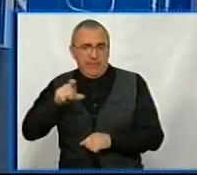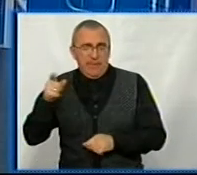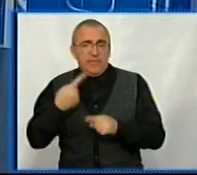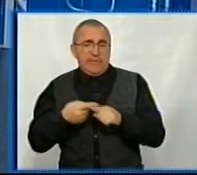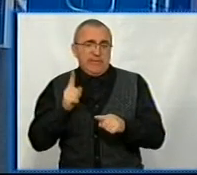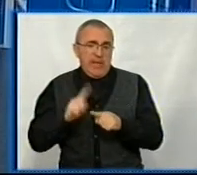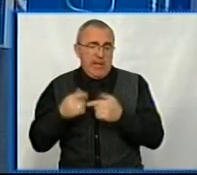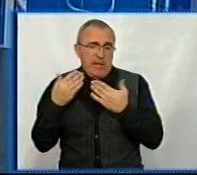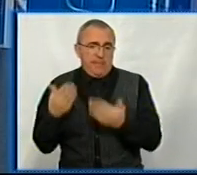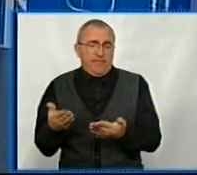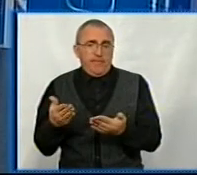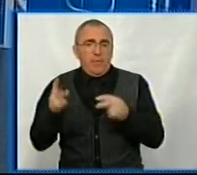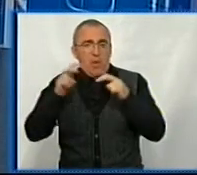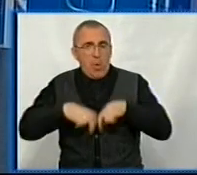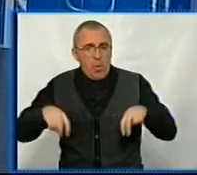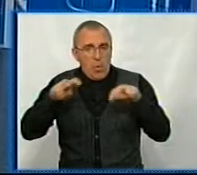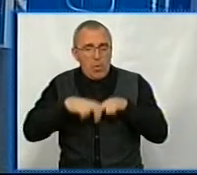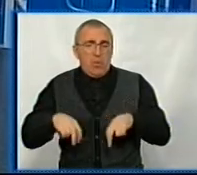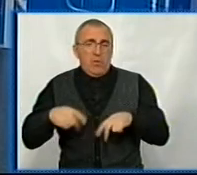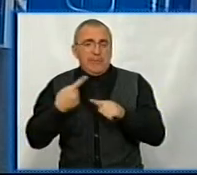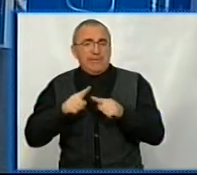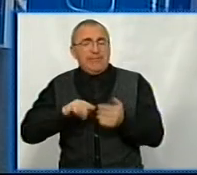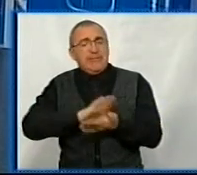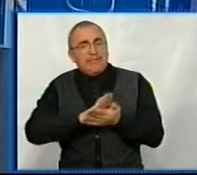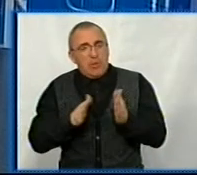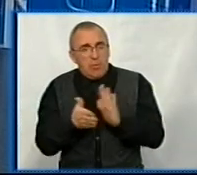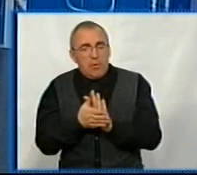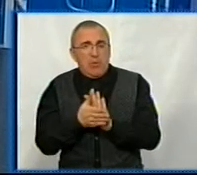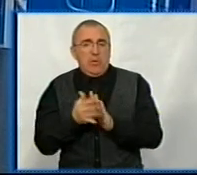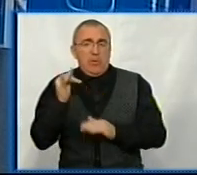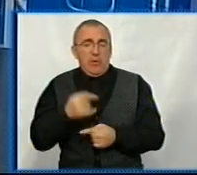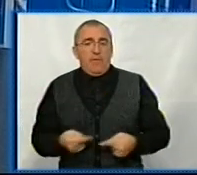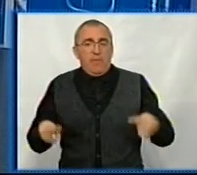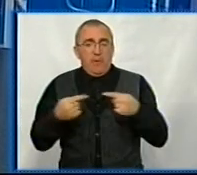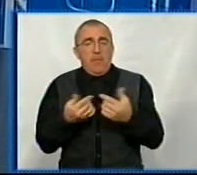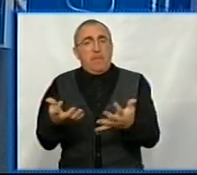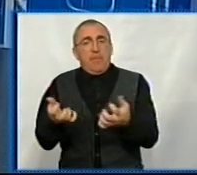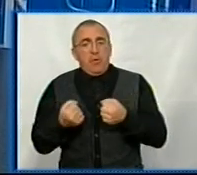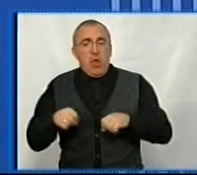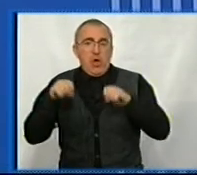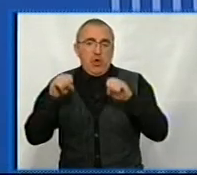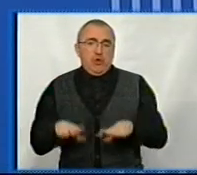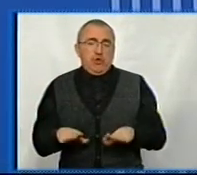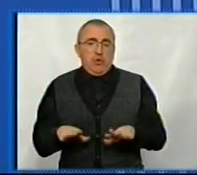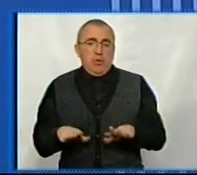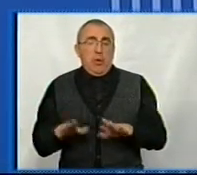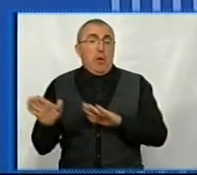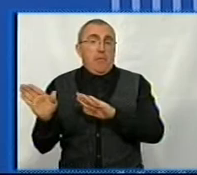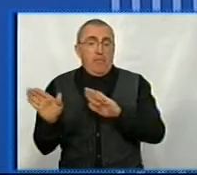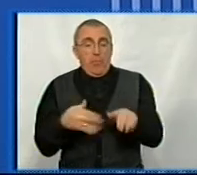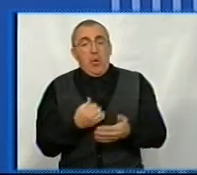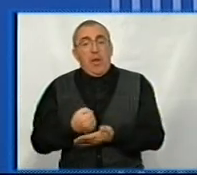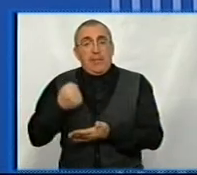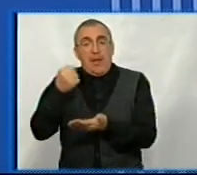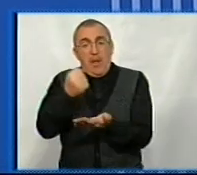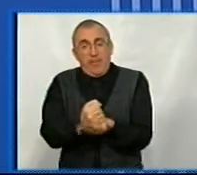саме розбирається вже в цій ситуації і відповідно приймає рішення. А потім вже направляє,